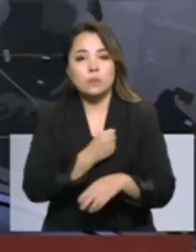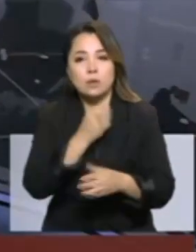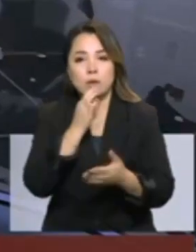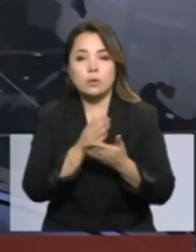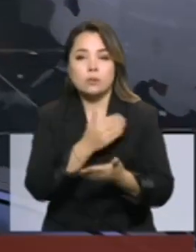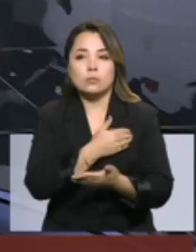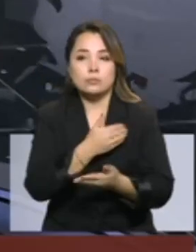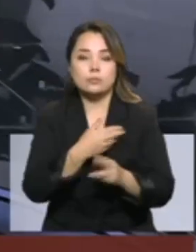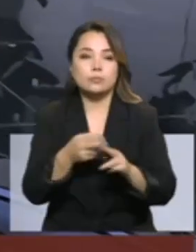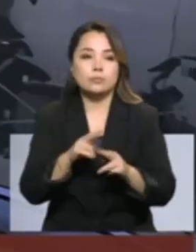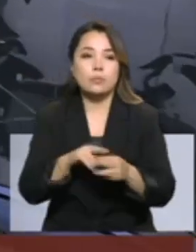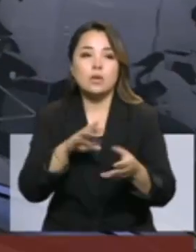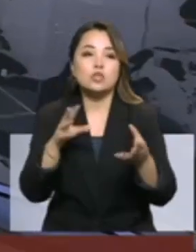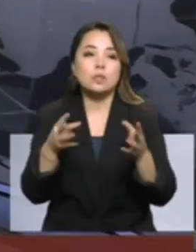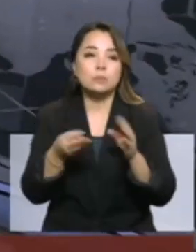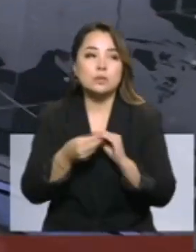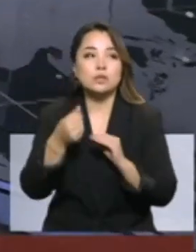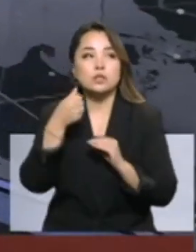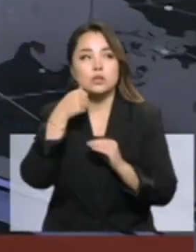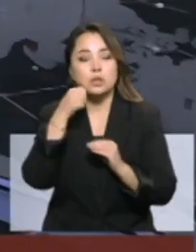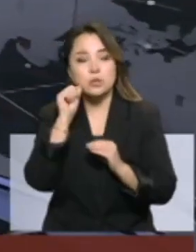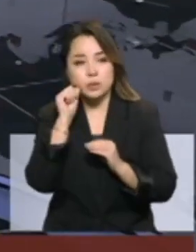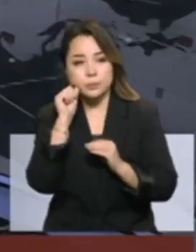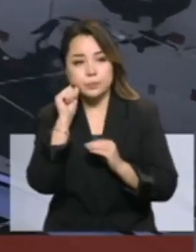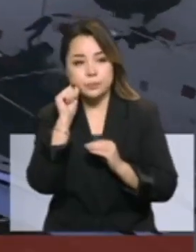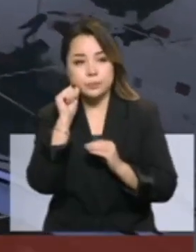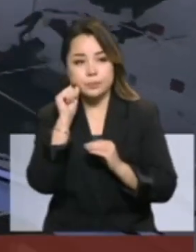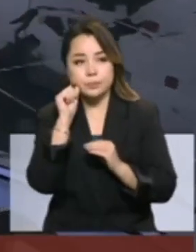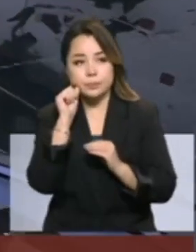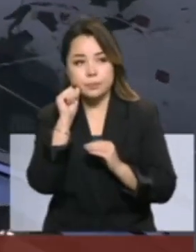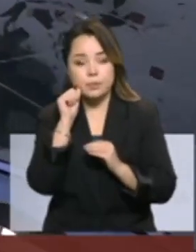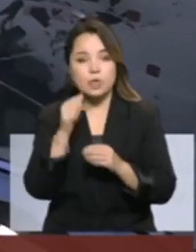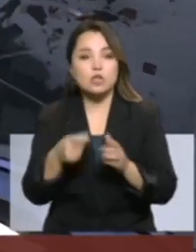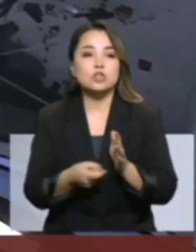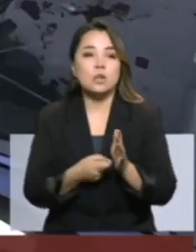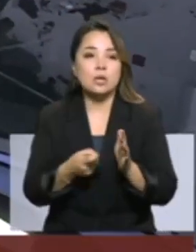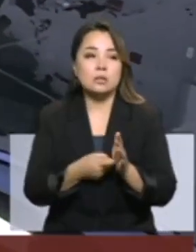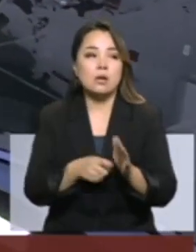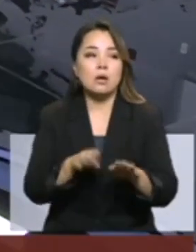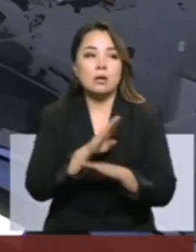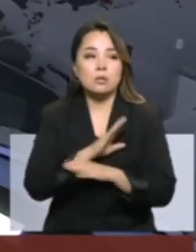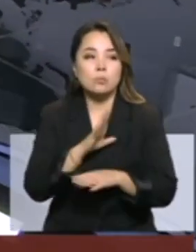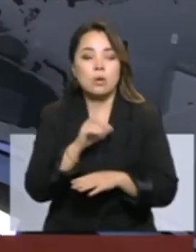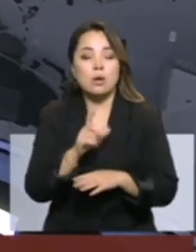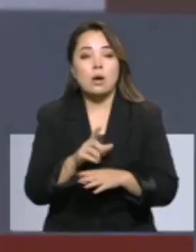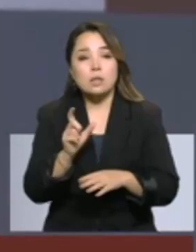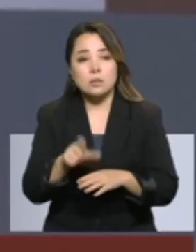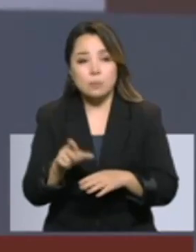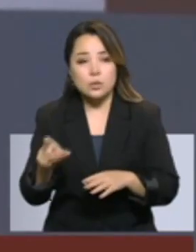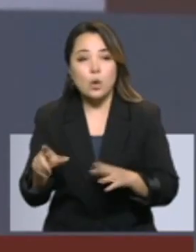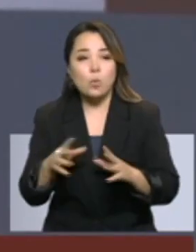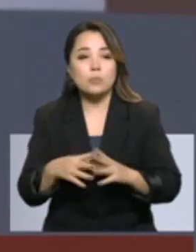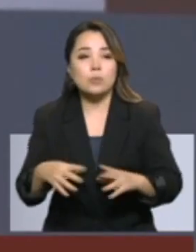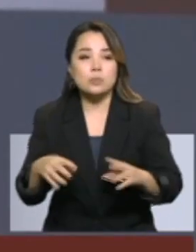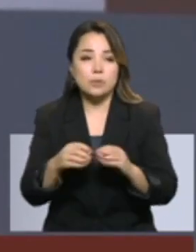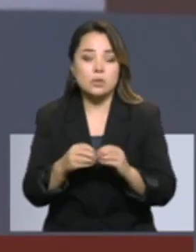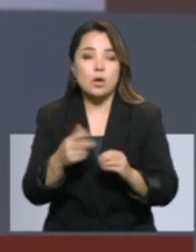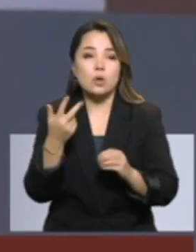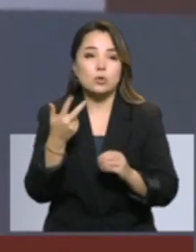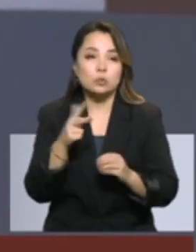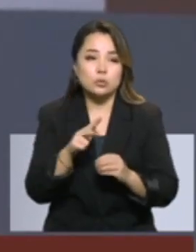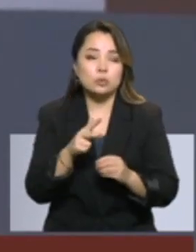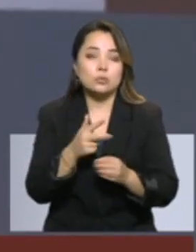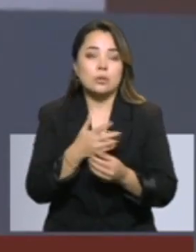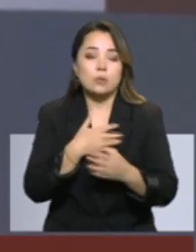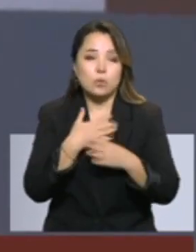Біріншіден, жалпы кеше шахтада қайтыс болған азаматтардың отбасына үш түрлі